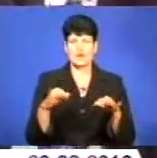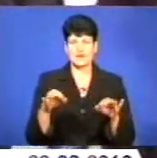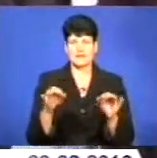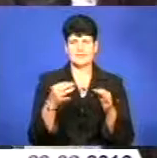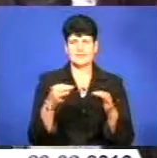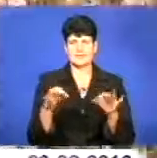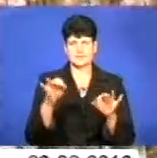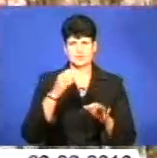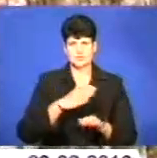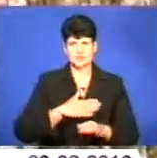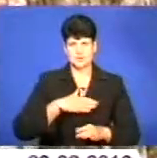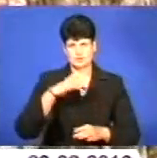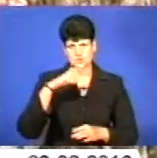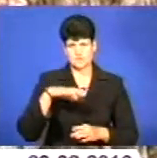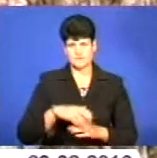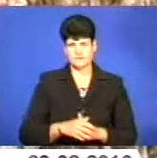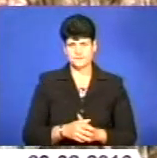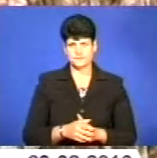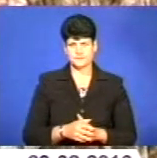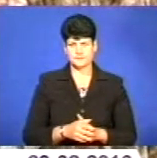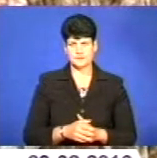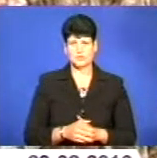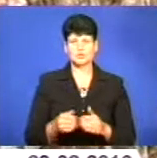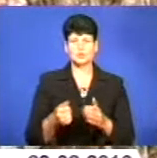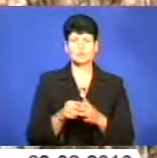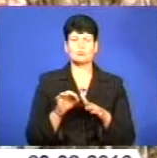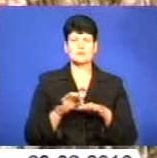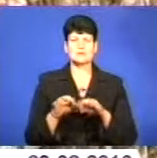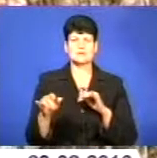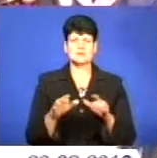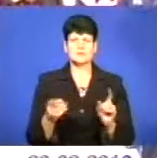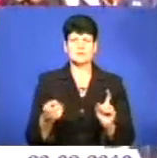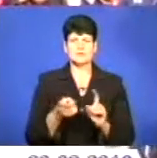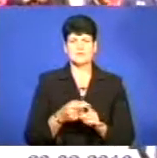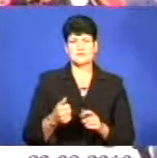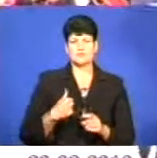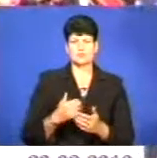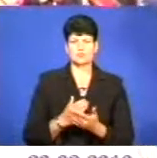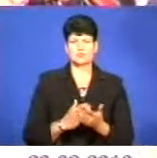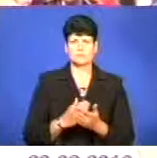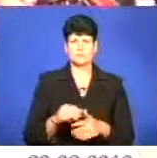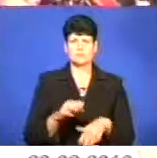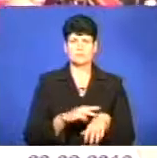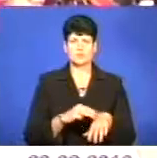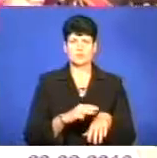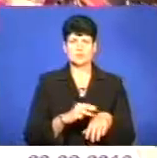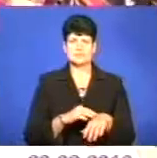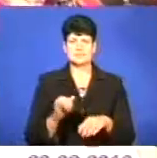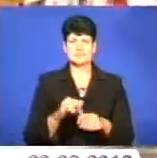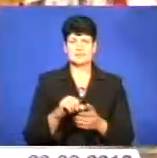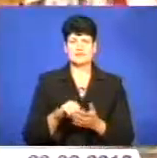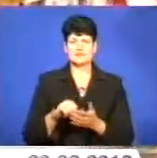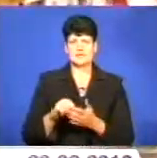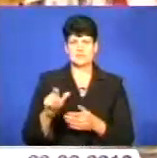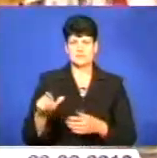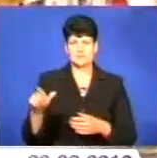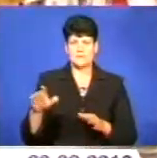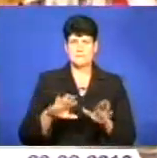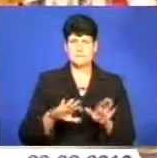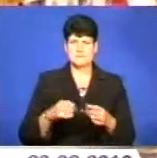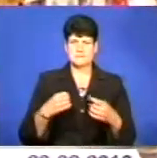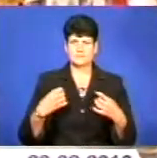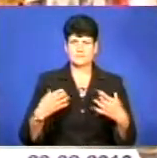держави. До проведення заходу долучилися військовослужбовці, правоохоронці та представники громадськості. Після